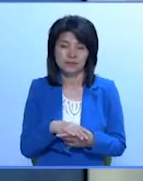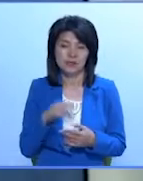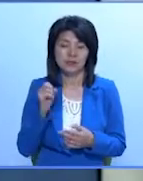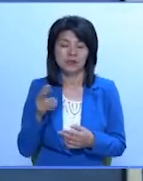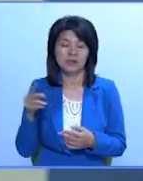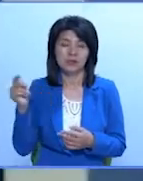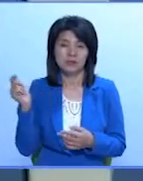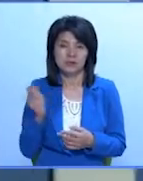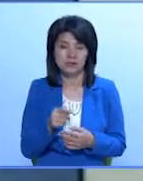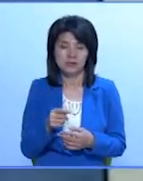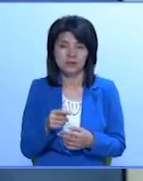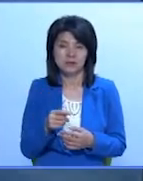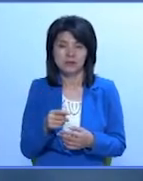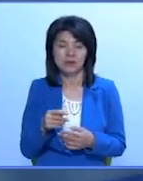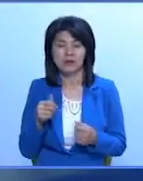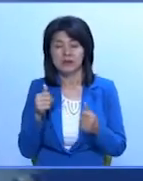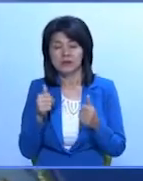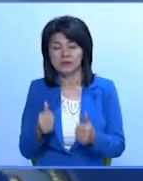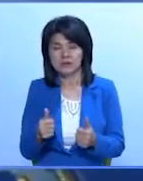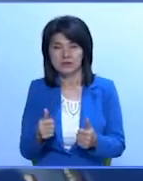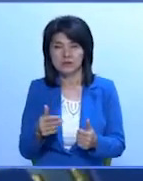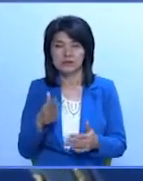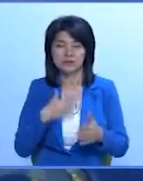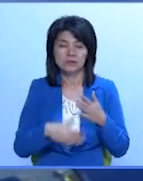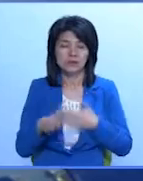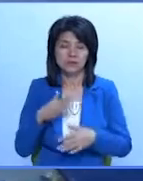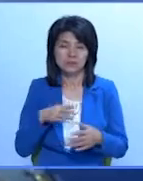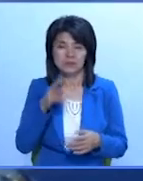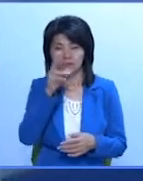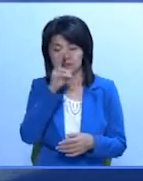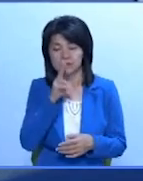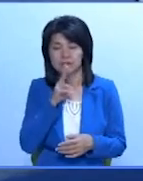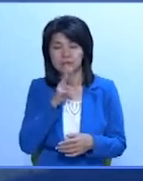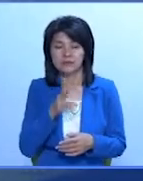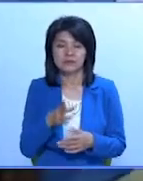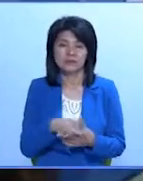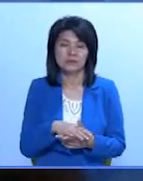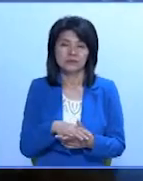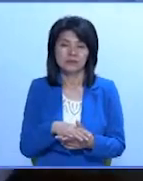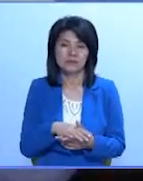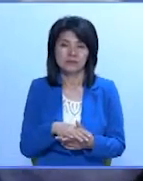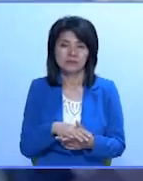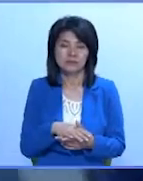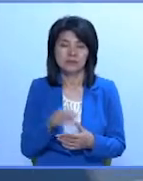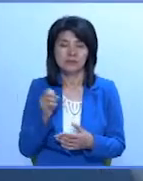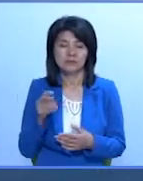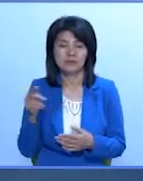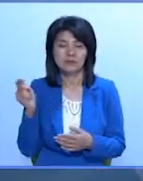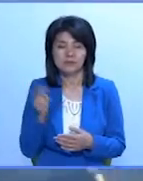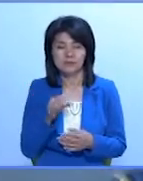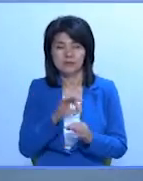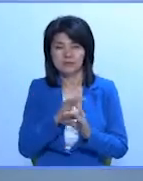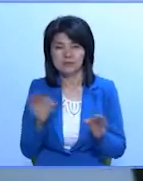жеттіңіздер? Ой, жақсы жеттік айналайын. Елім сән қаттым, екі ай қамалды жаттым енді. Простите, как долетели?